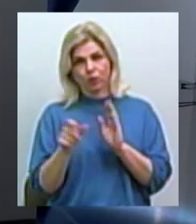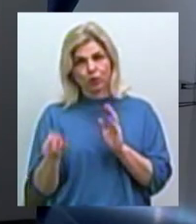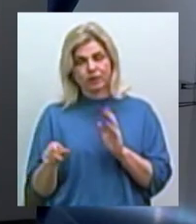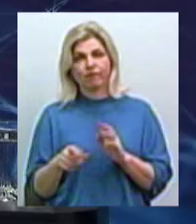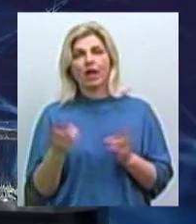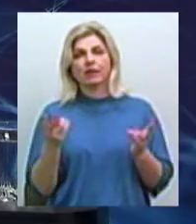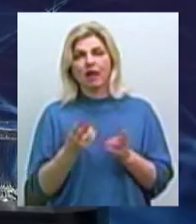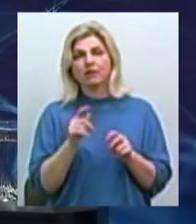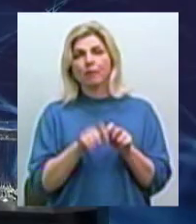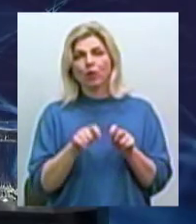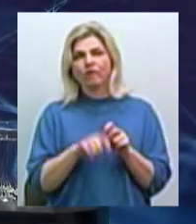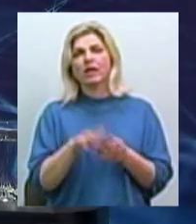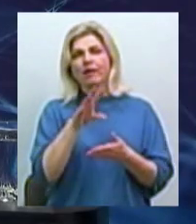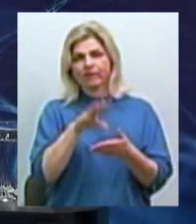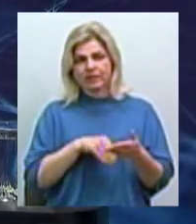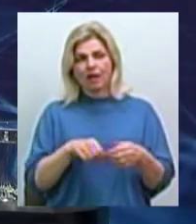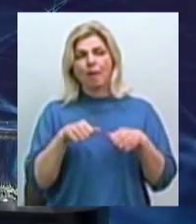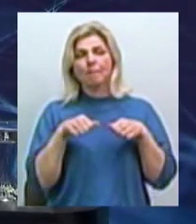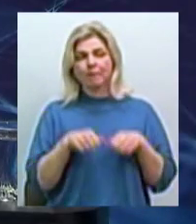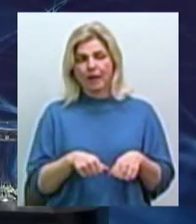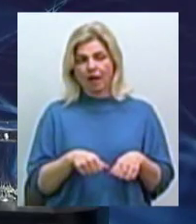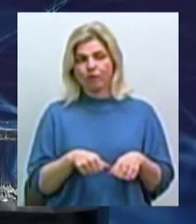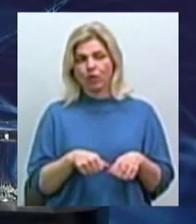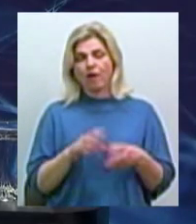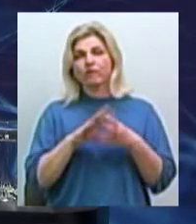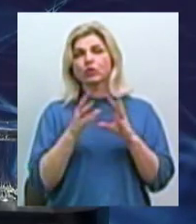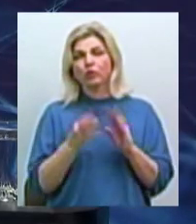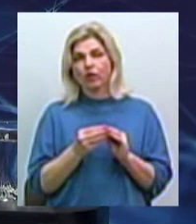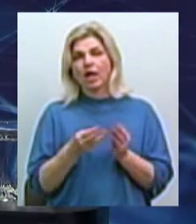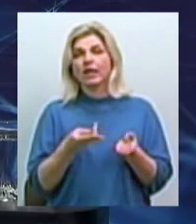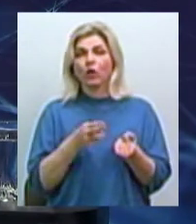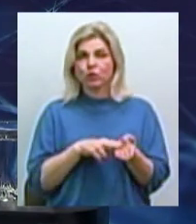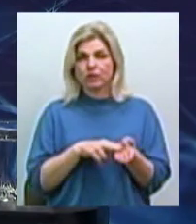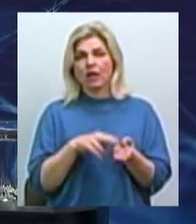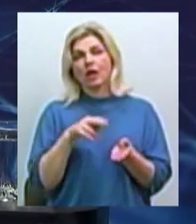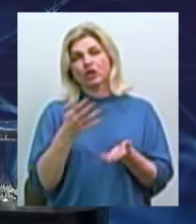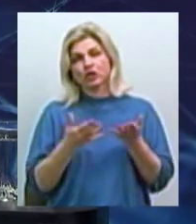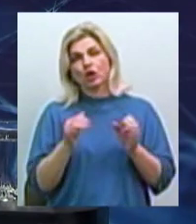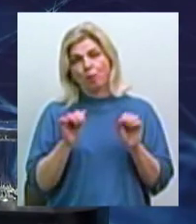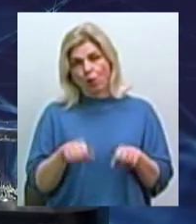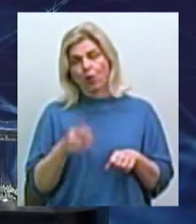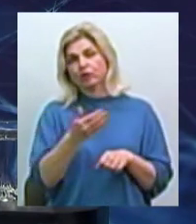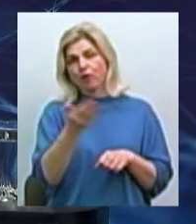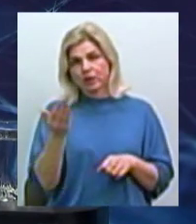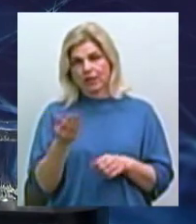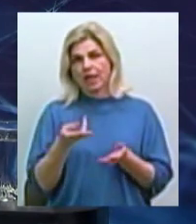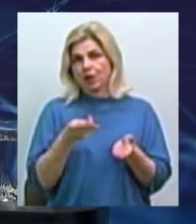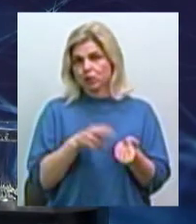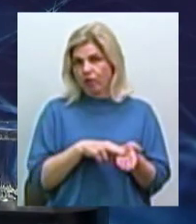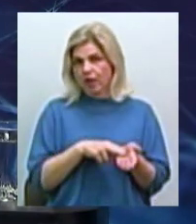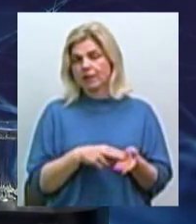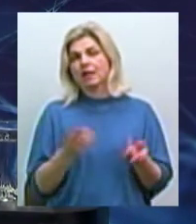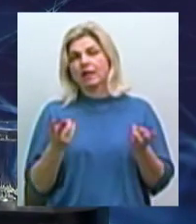треба перевірити їх право взагалі реєструватися за зазначеною адресою. Чи можуть вони взагалі реєструватися? Так,